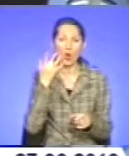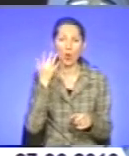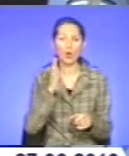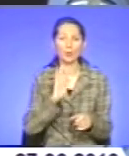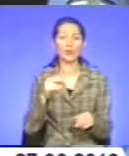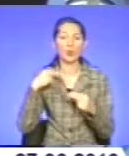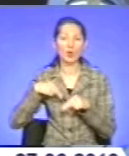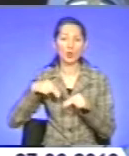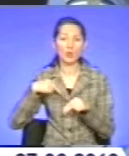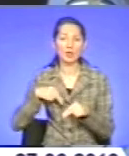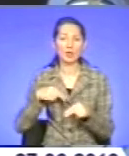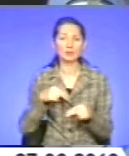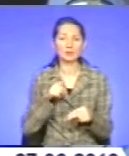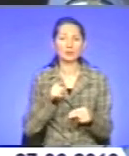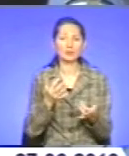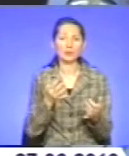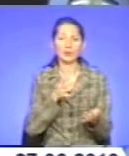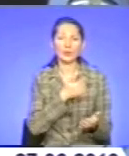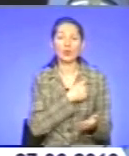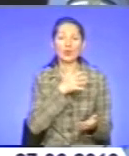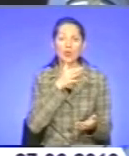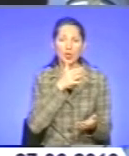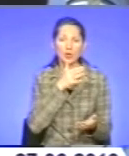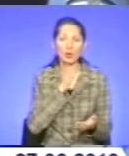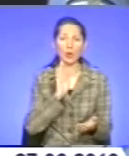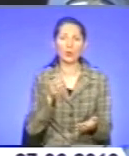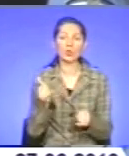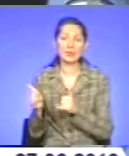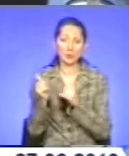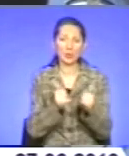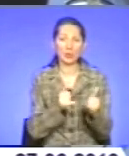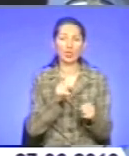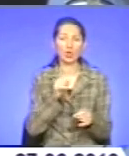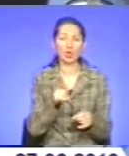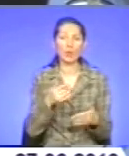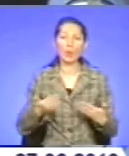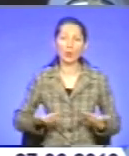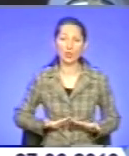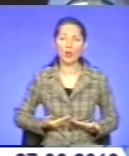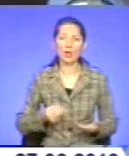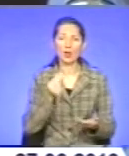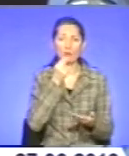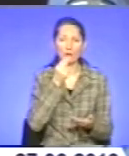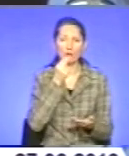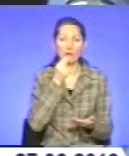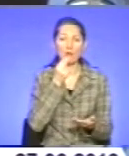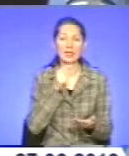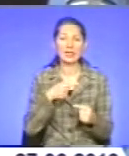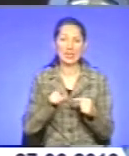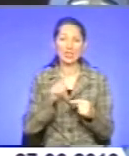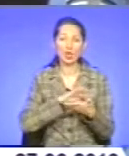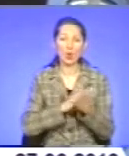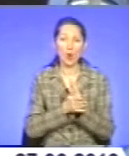будуть працювати скільки вони схочуть часу, буде забезпечено їм проживання, харчування і інші